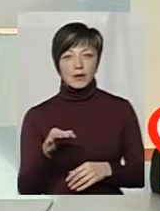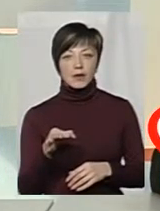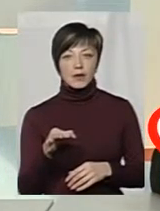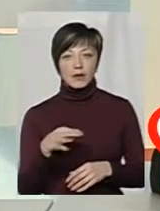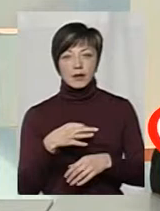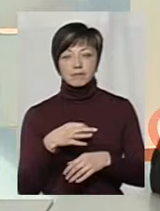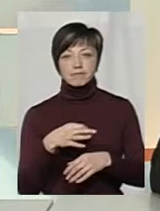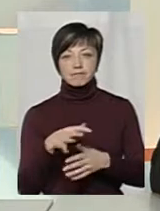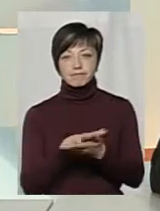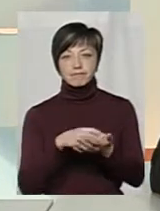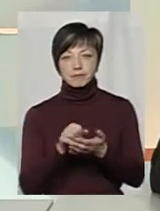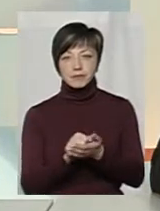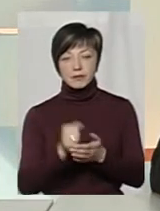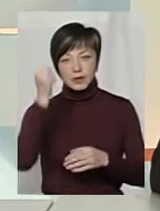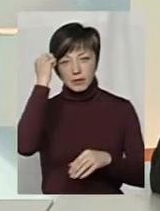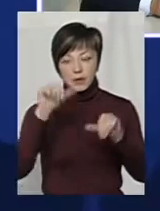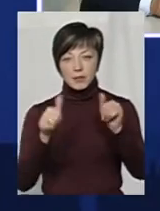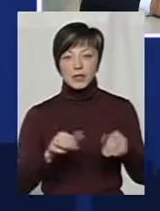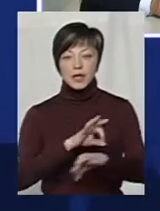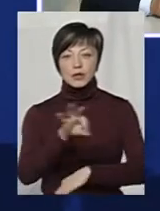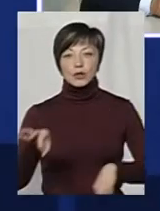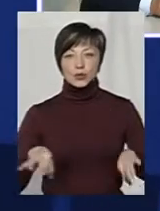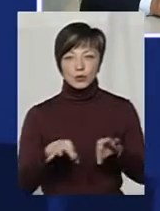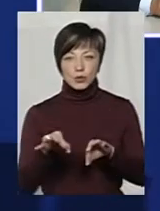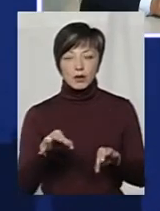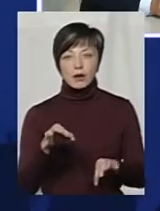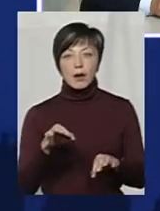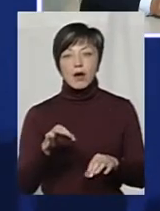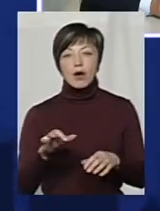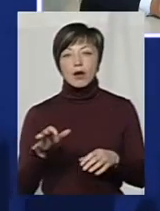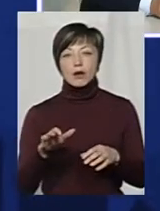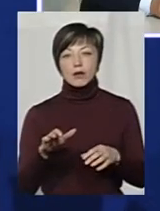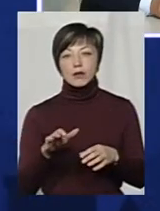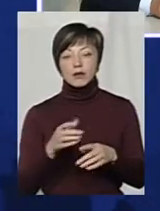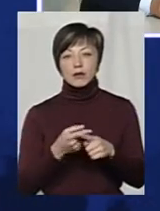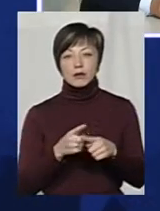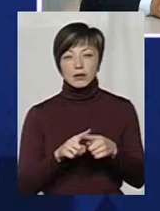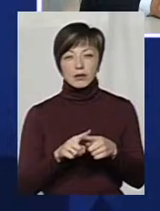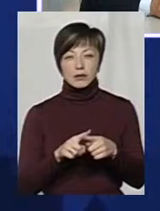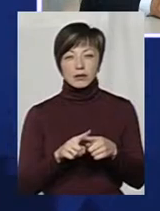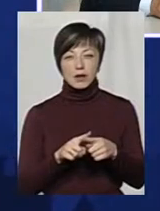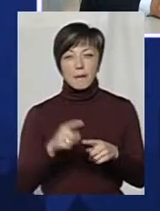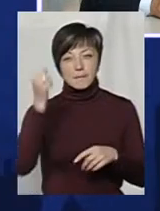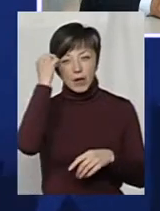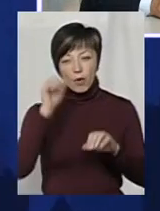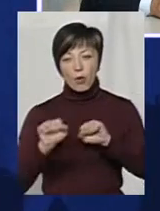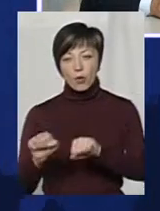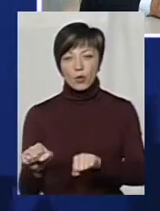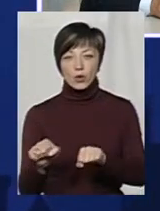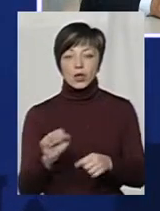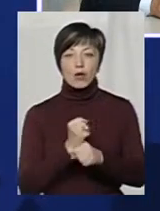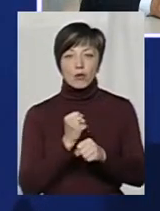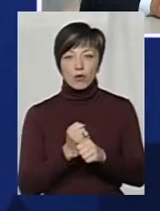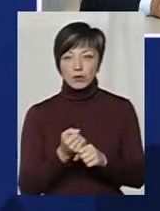і археології, розриваються кургани. Пам'ятко-охоронна робота теж виявляється в загоні.